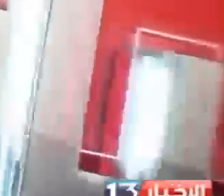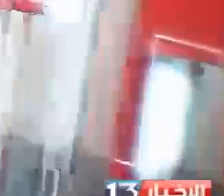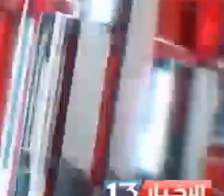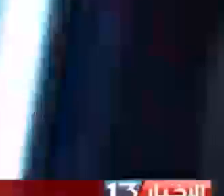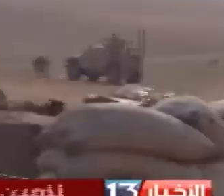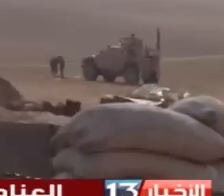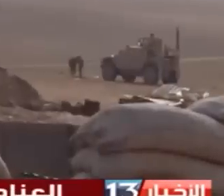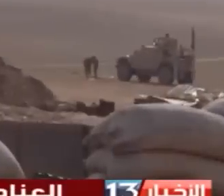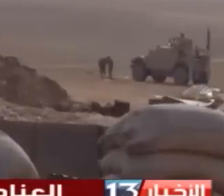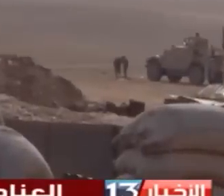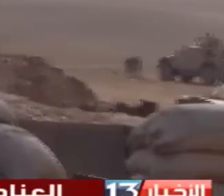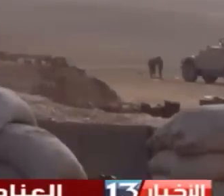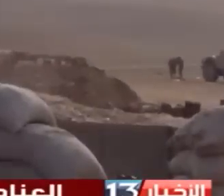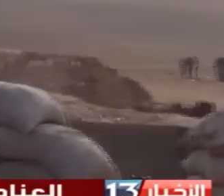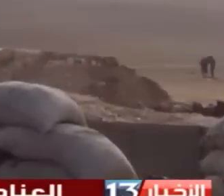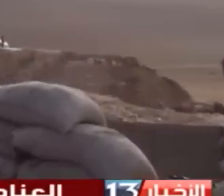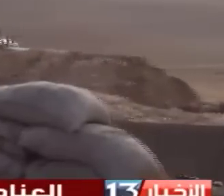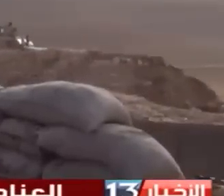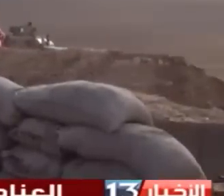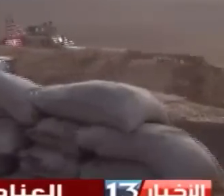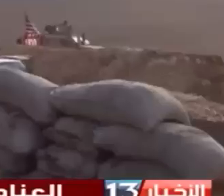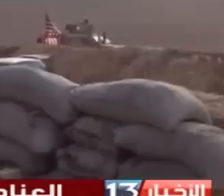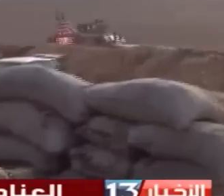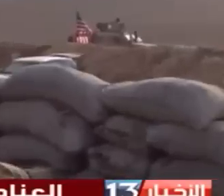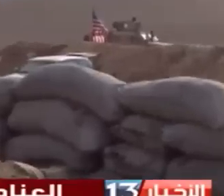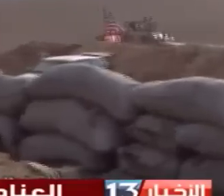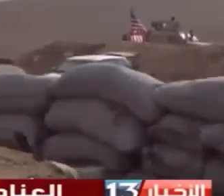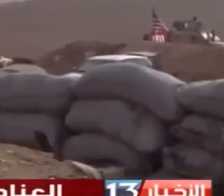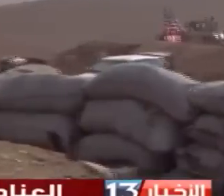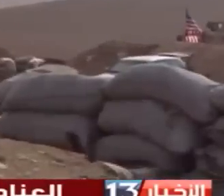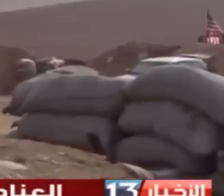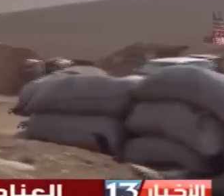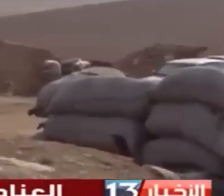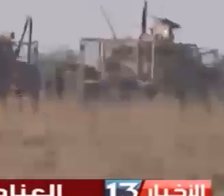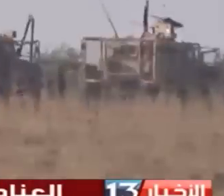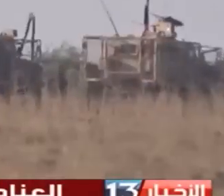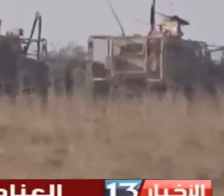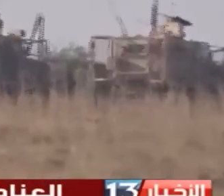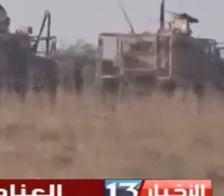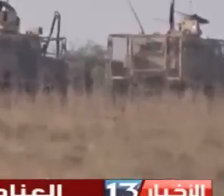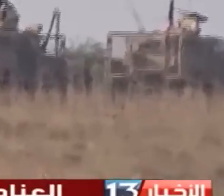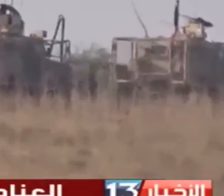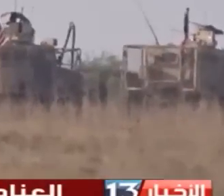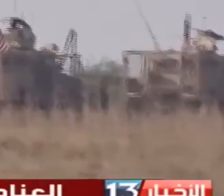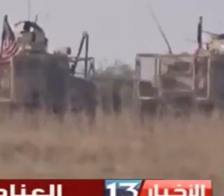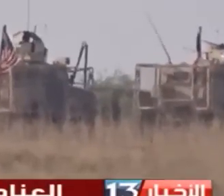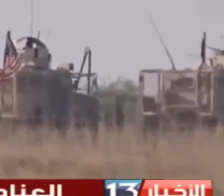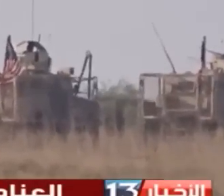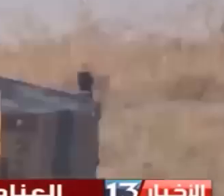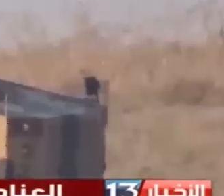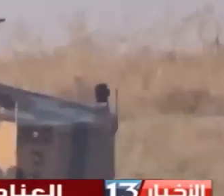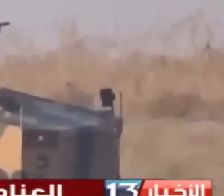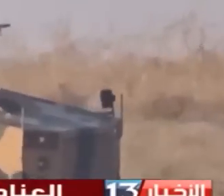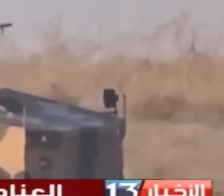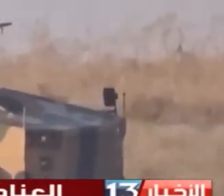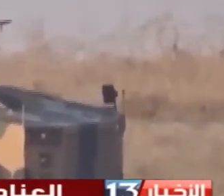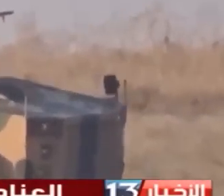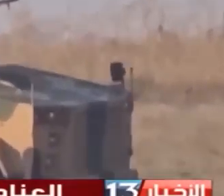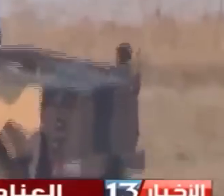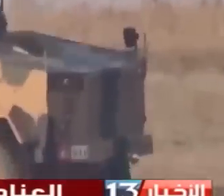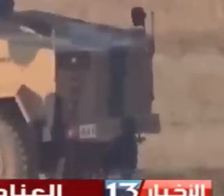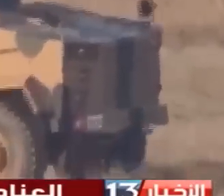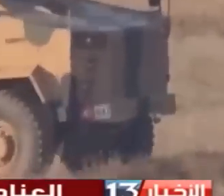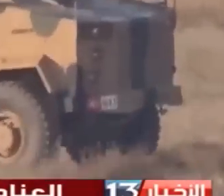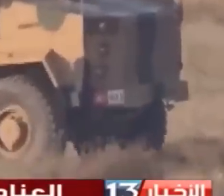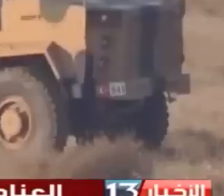وزير الخارجية التركي يؤكد عزم بلاده العبور إلى شرق نهر الفرات شمال سوريا في أسرع وقت ممكن بعد سحب